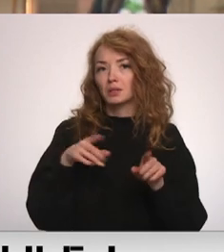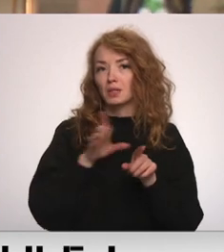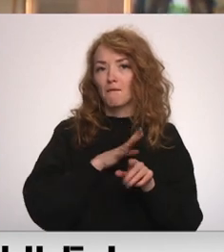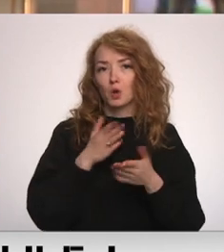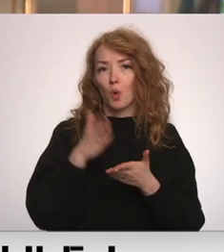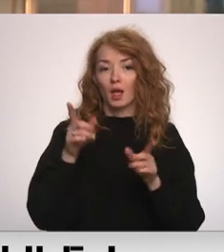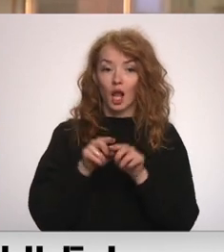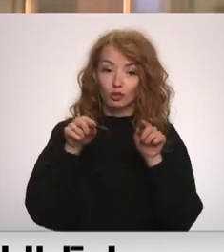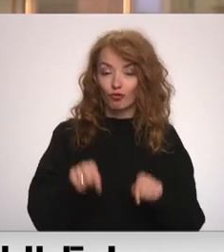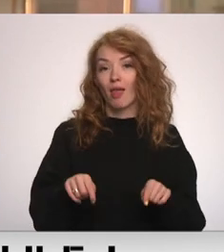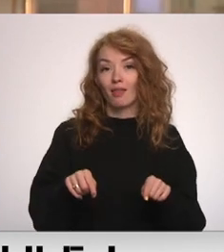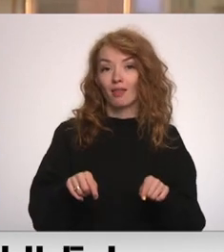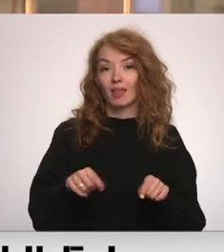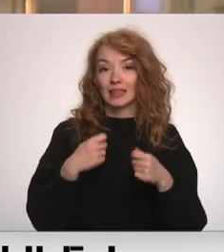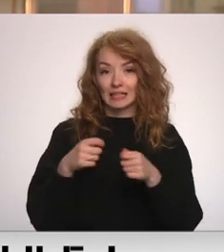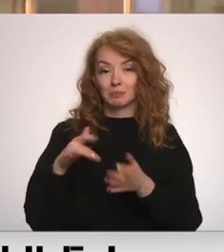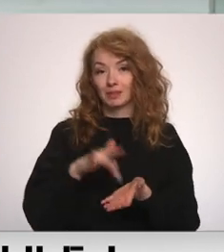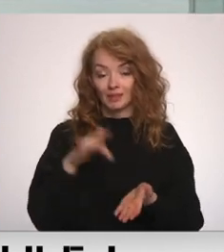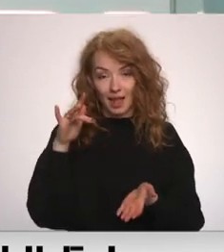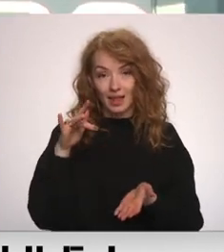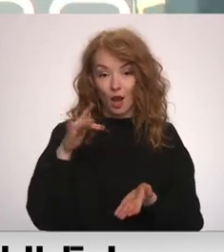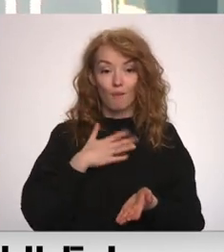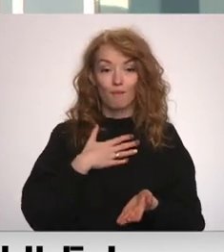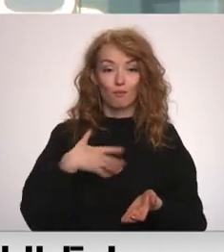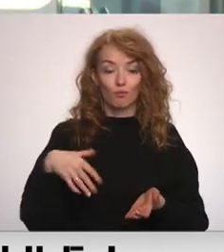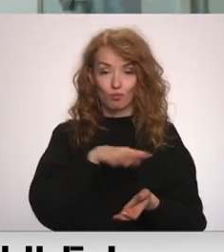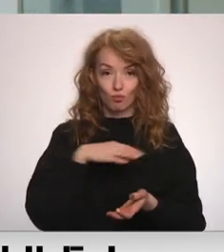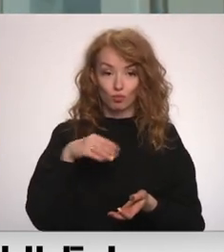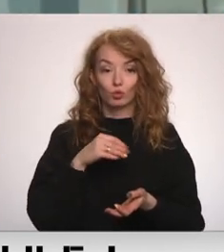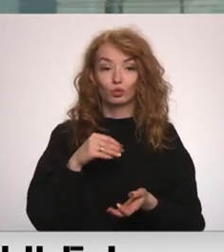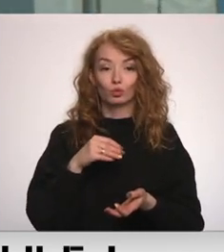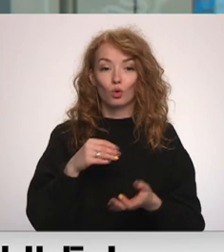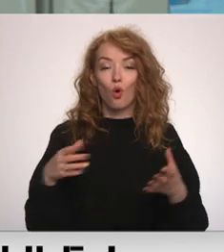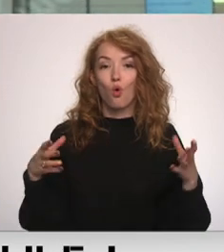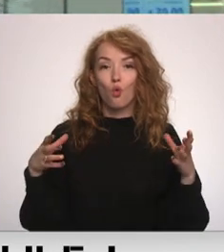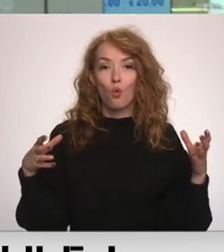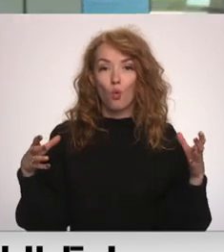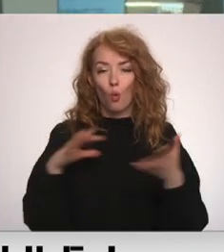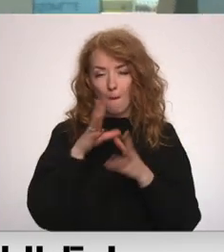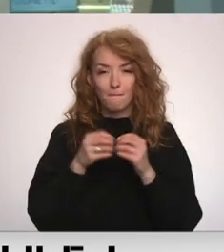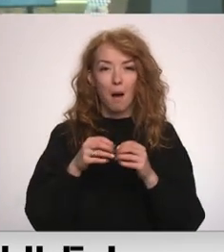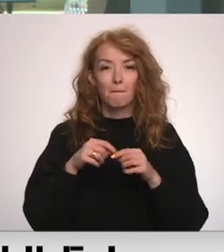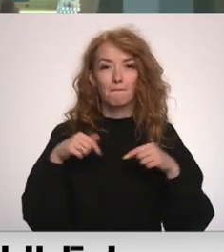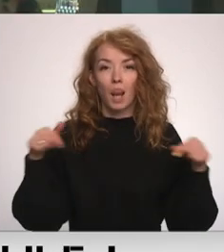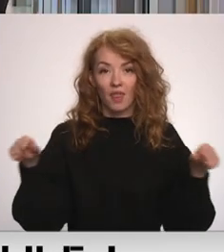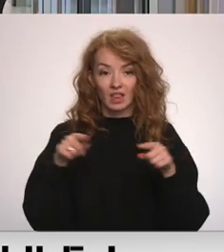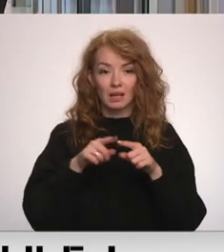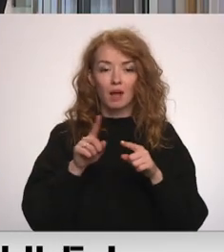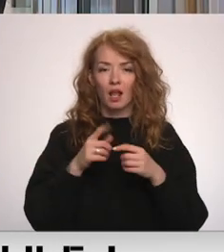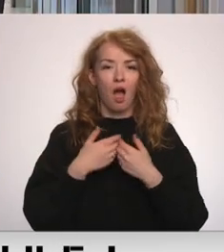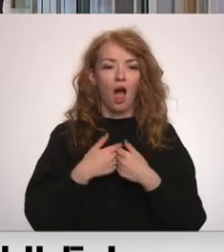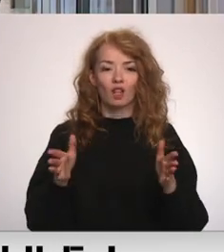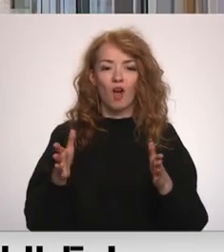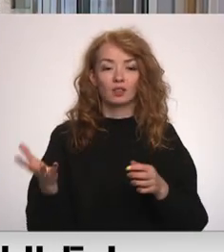arī tirdzniecības centrā. Un mūsu tirdzniecības centra visas kopējās platības ir atvērtas pilnībā